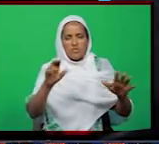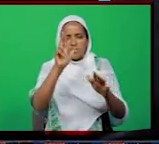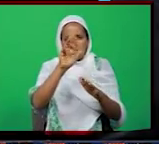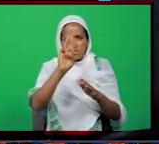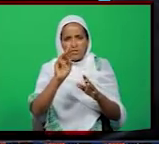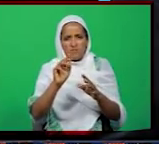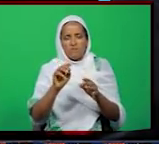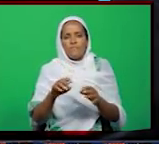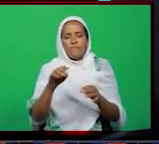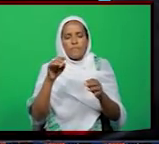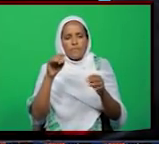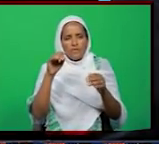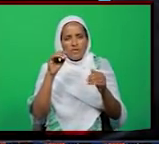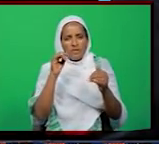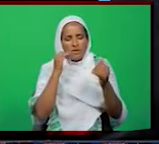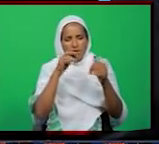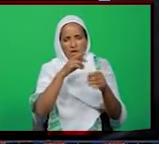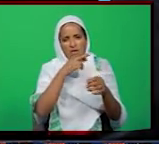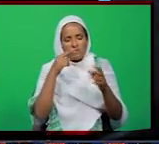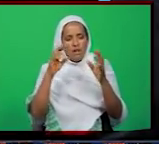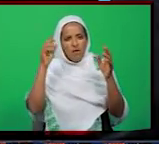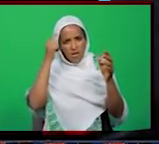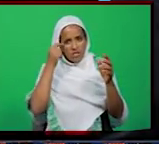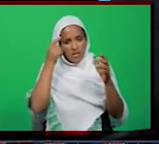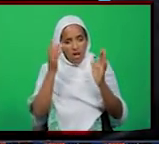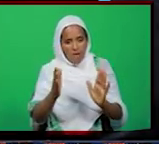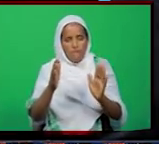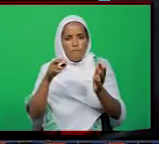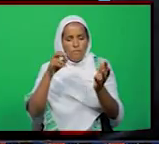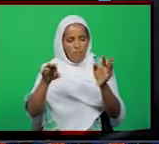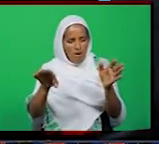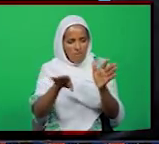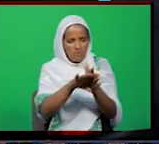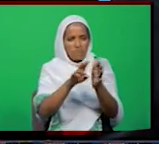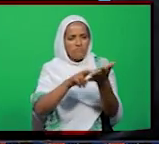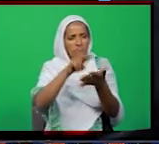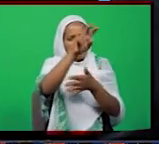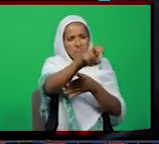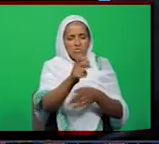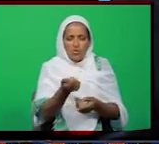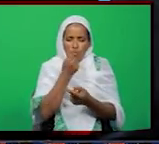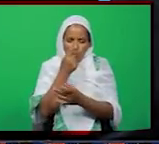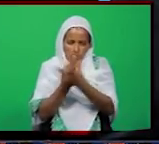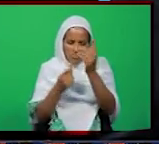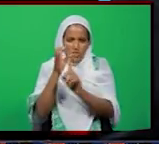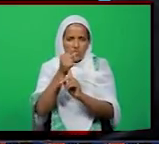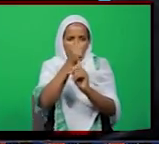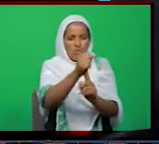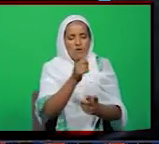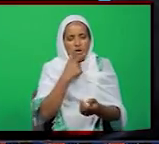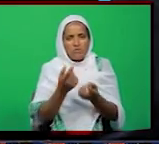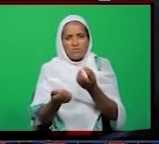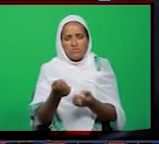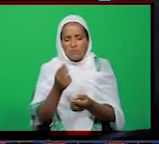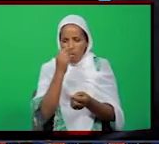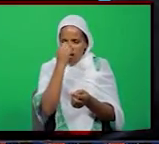ባሕረ ኤርትራን ተሻግረው ሲሄዱ የያዙት ነገር ቢኖር ጥራጥሬ ነው። ያንን ንፍሮ እያነፈሩ